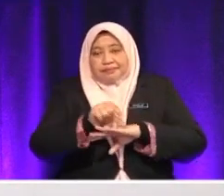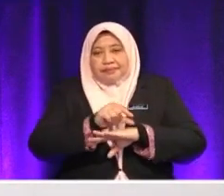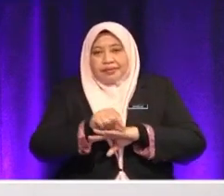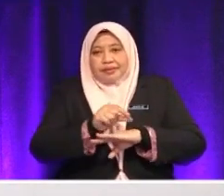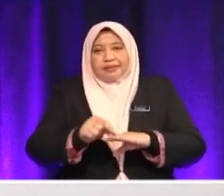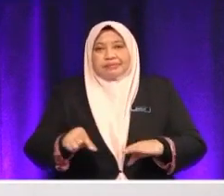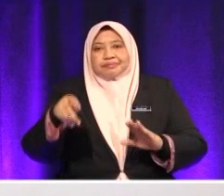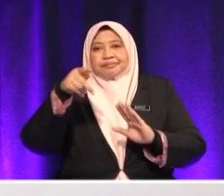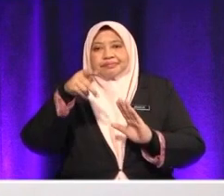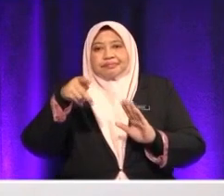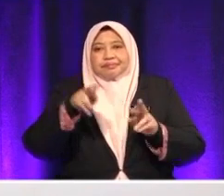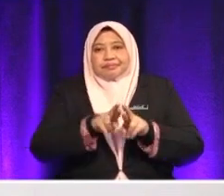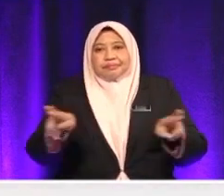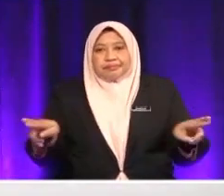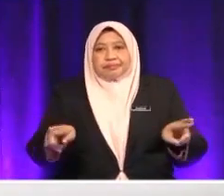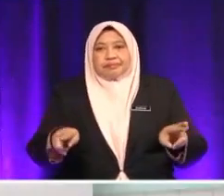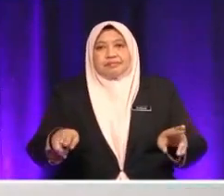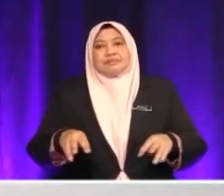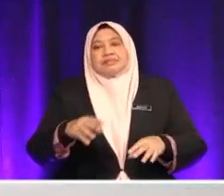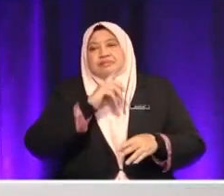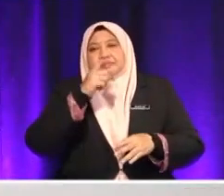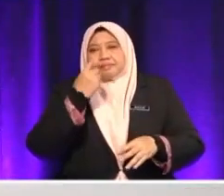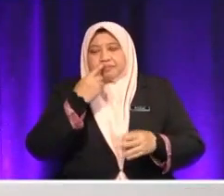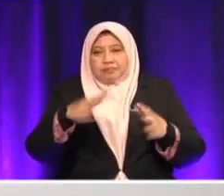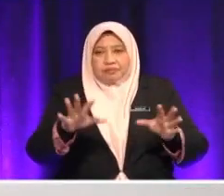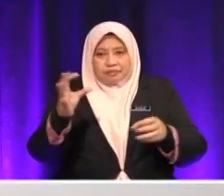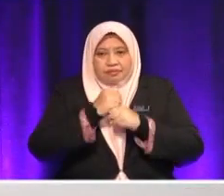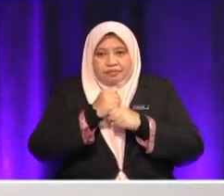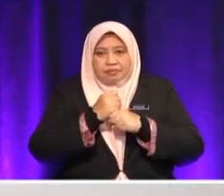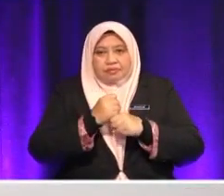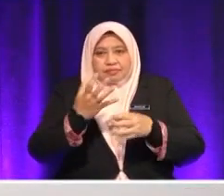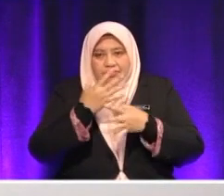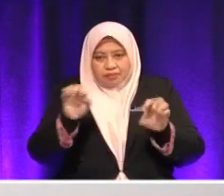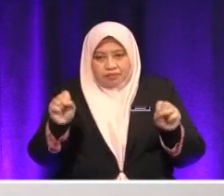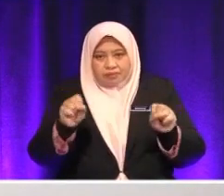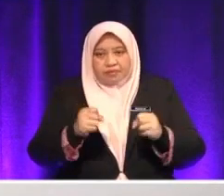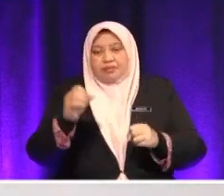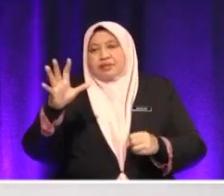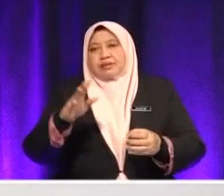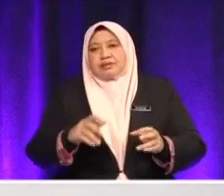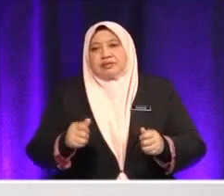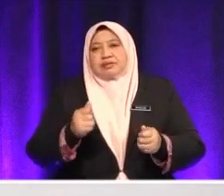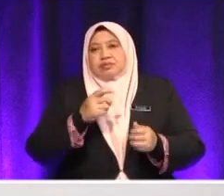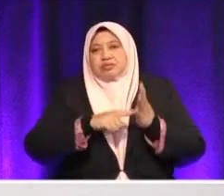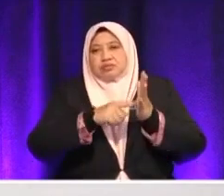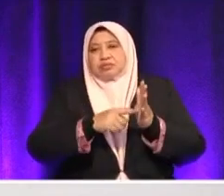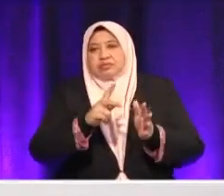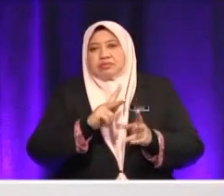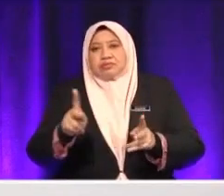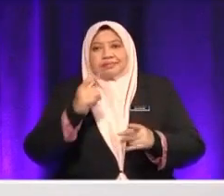boleh tak angkat kotak murid-murid saya pun sangat kuat Saya pasti